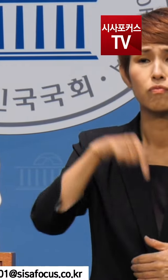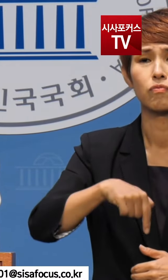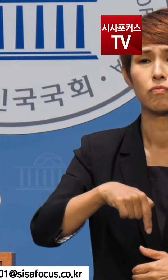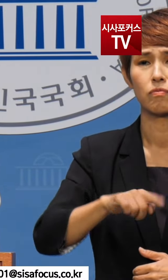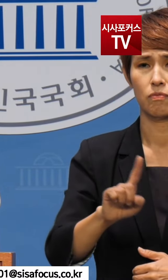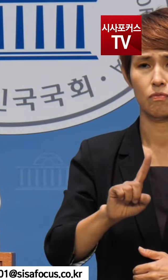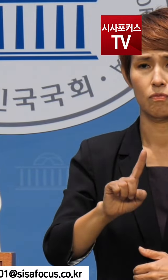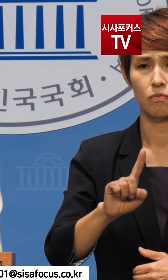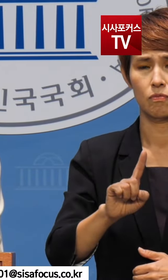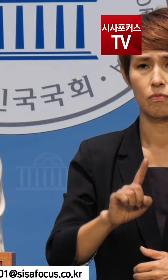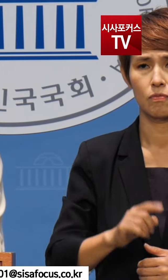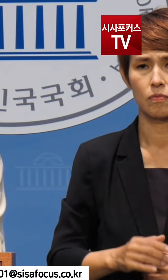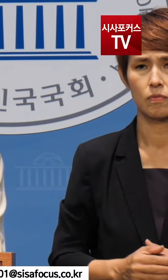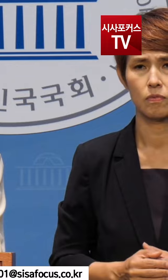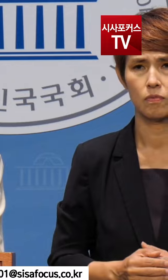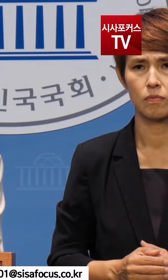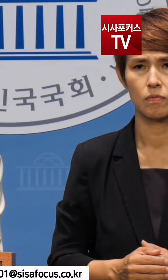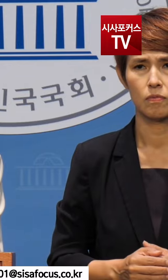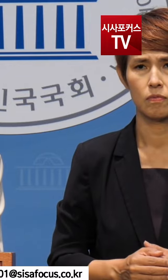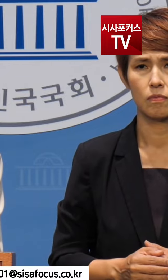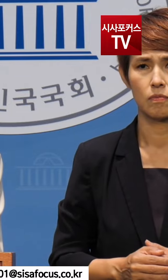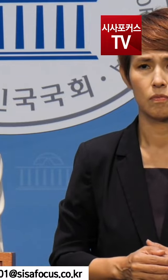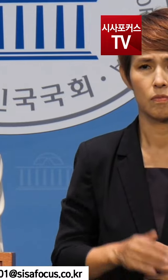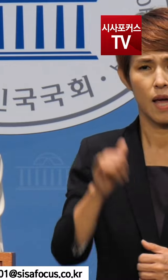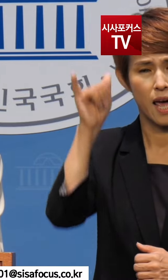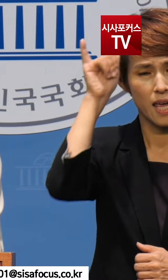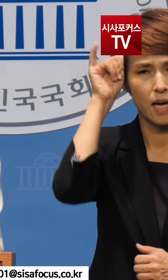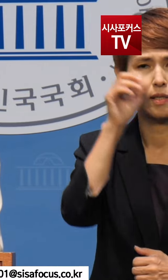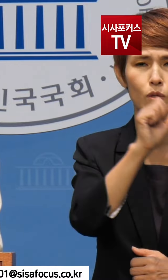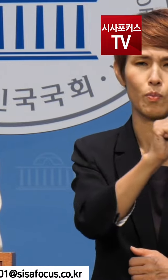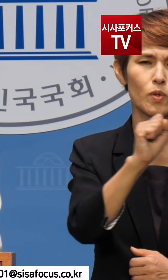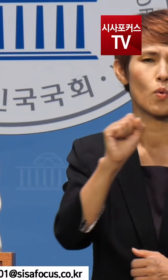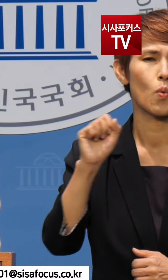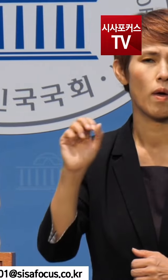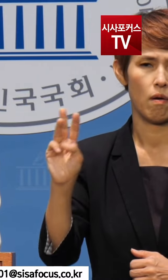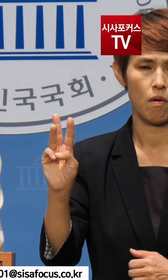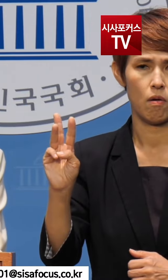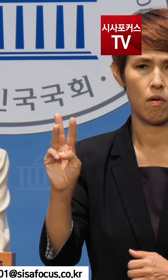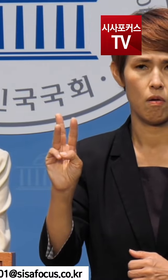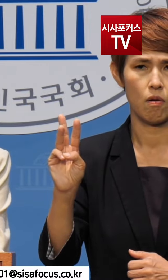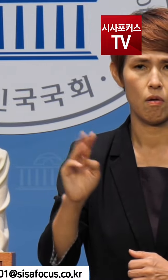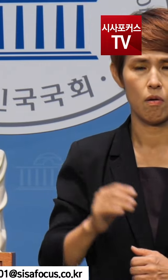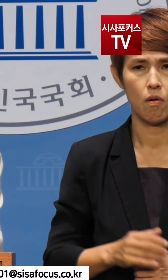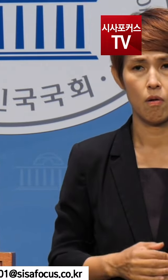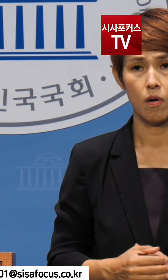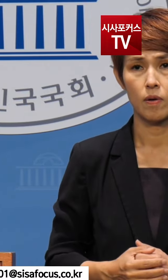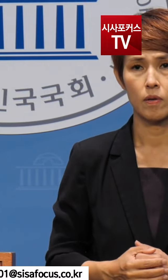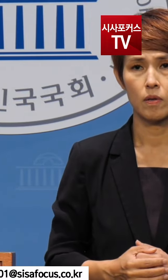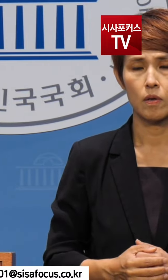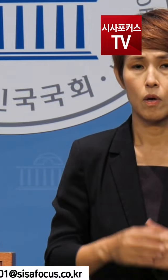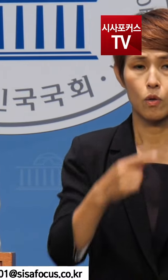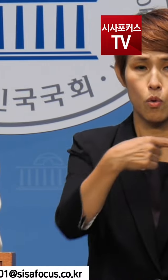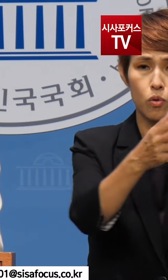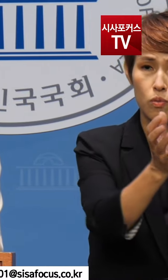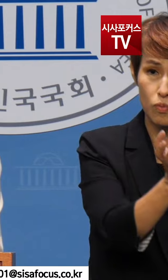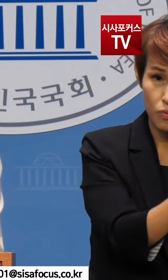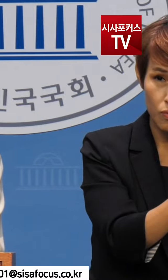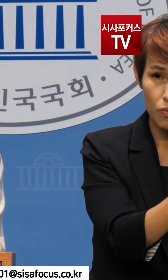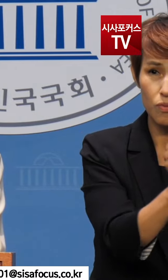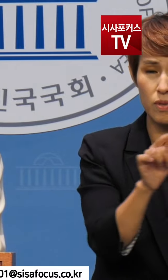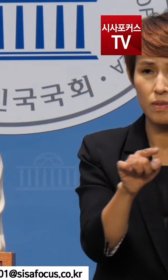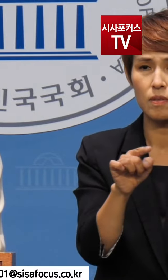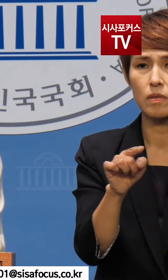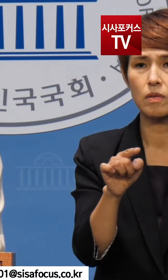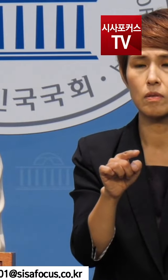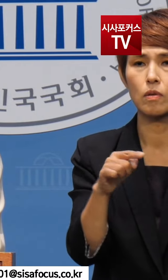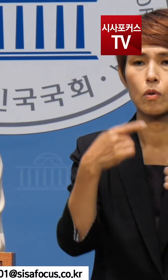현장에 보급된 것들은 유사 AI 소프트웨어들입니다. 반성해야 할 점은 교육부나 캐리스가 오랫동안